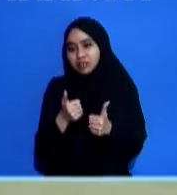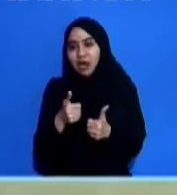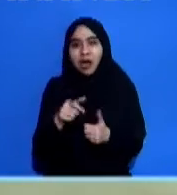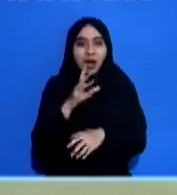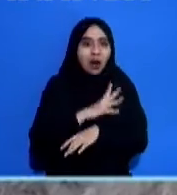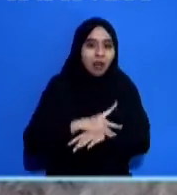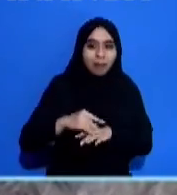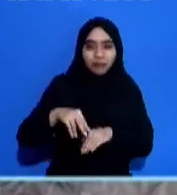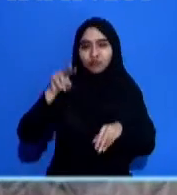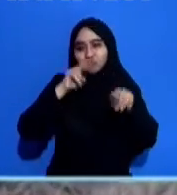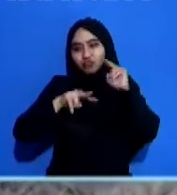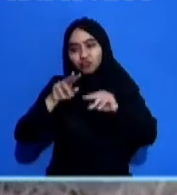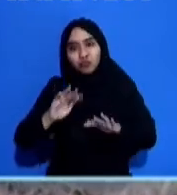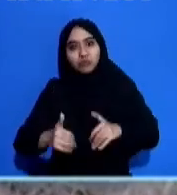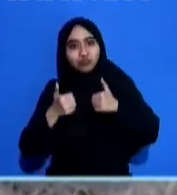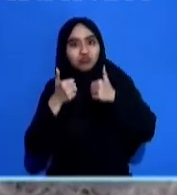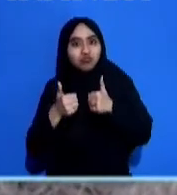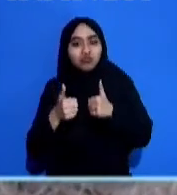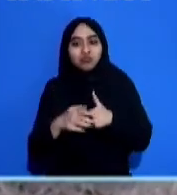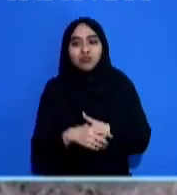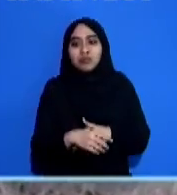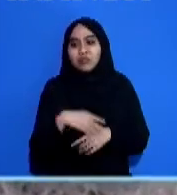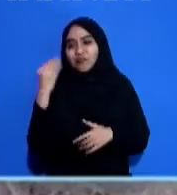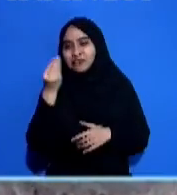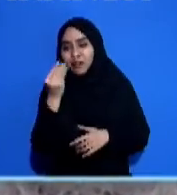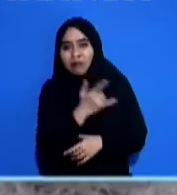alam ingkang indah, saengga ndamel wisatawan betah ing